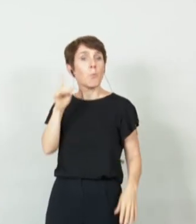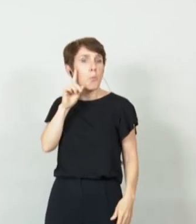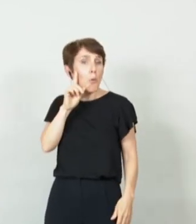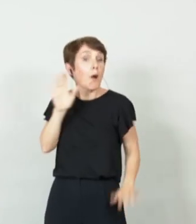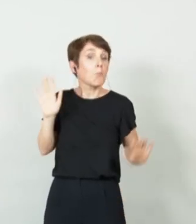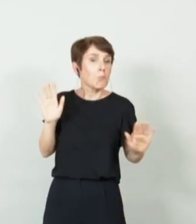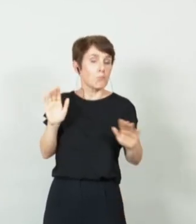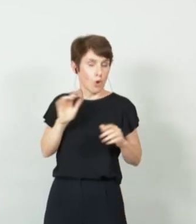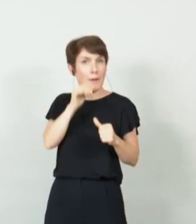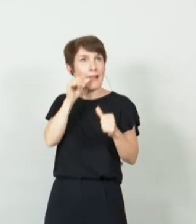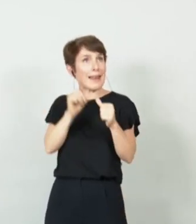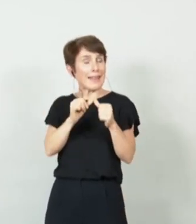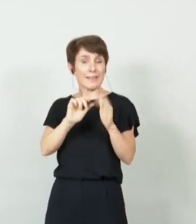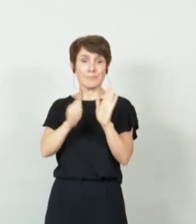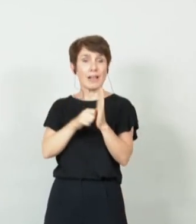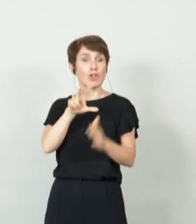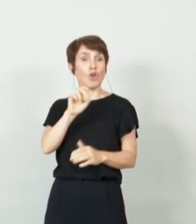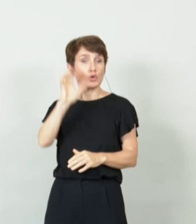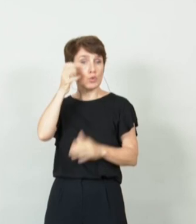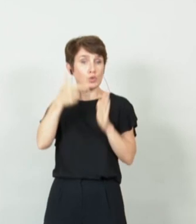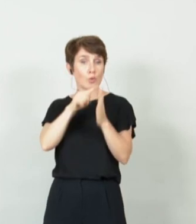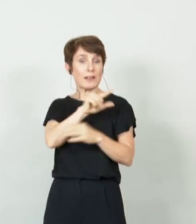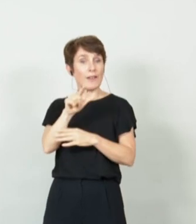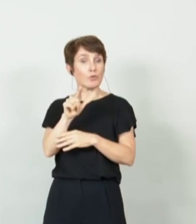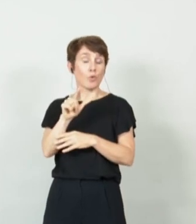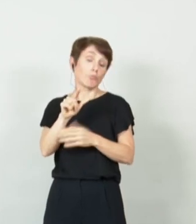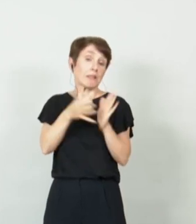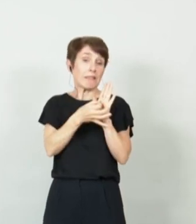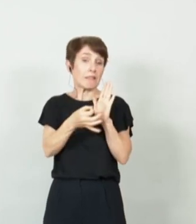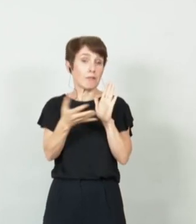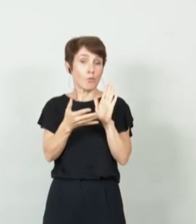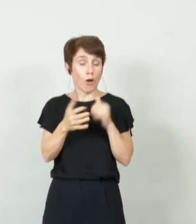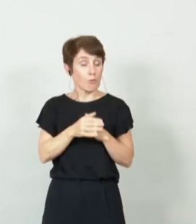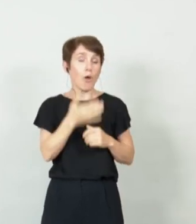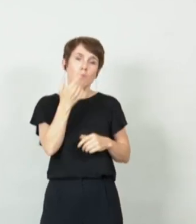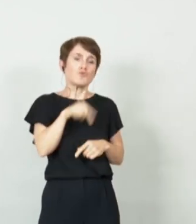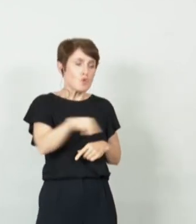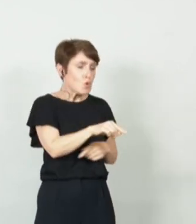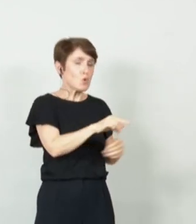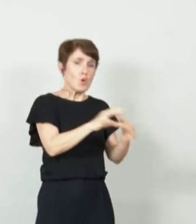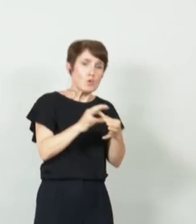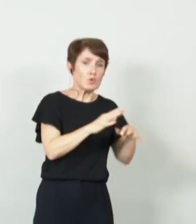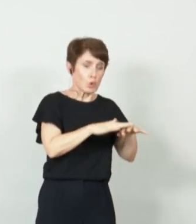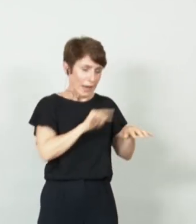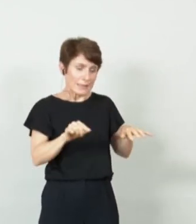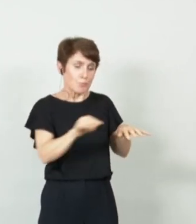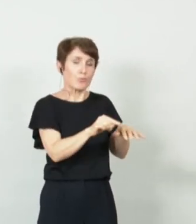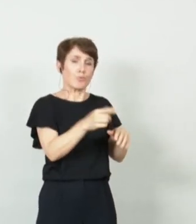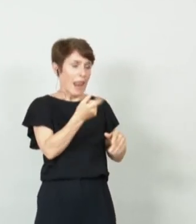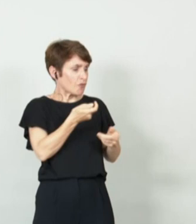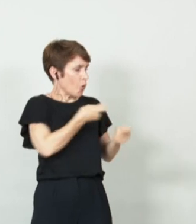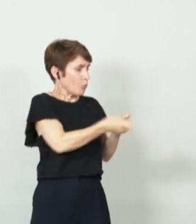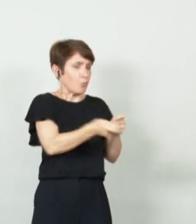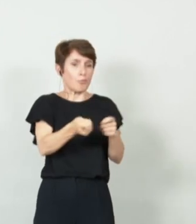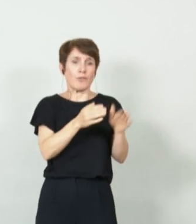ça c'est un courrier du 30 août 2022 donner à ces dernières la possibilité de décider par elle-même des fonds qu'elle souhaite demander et utiliser